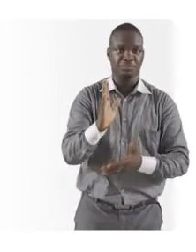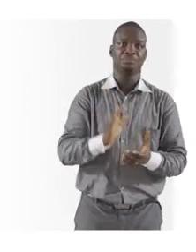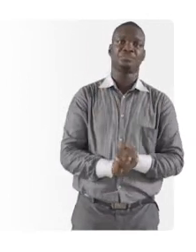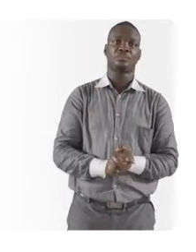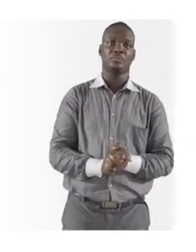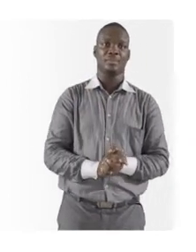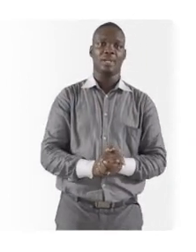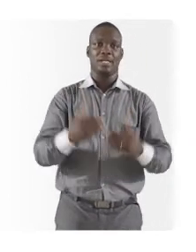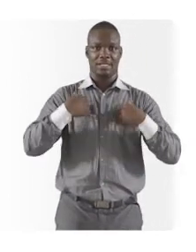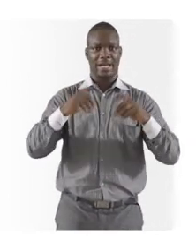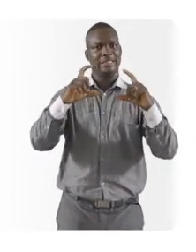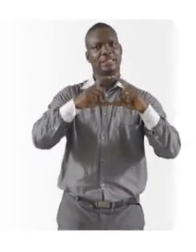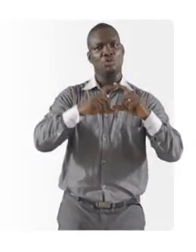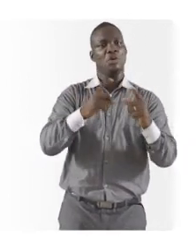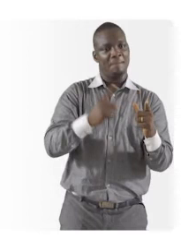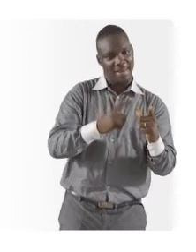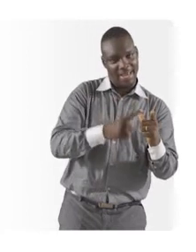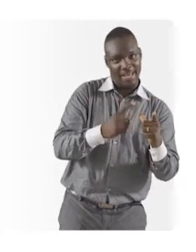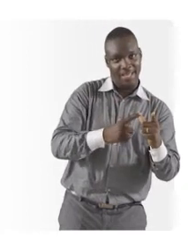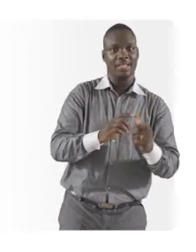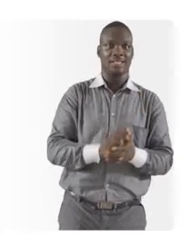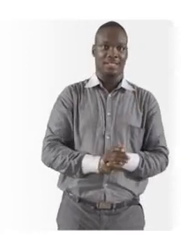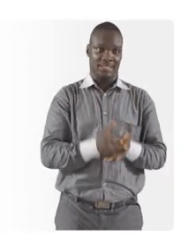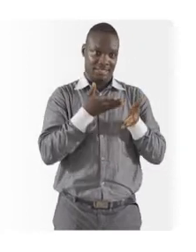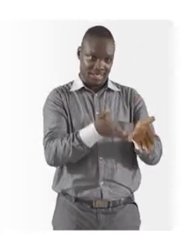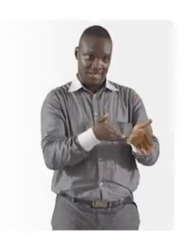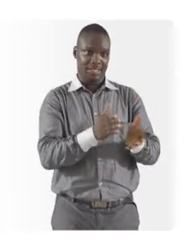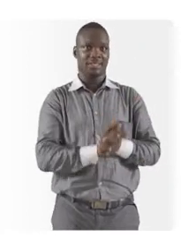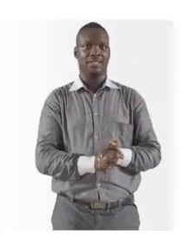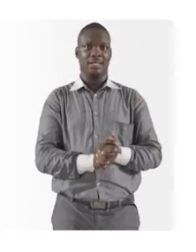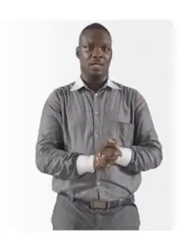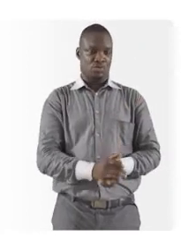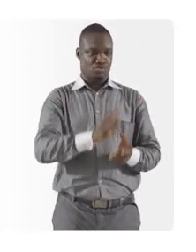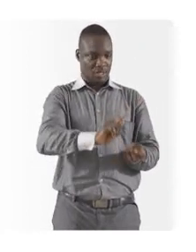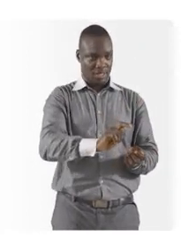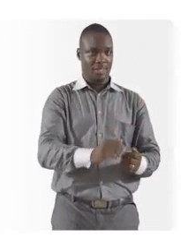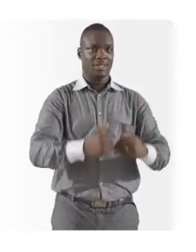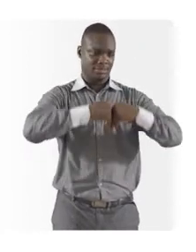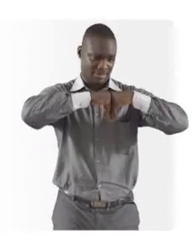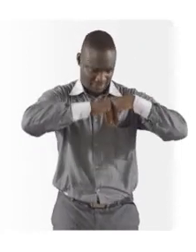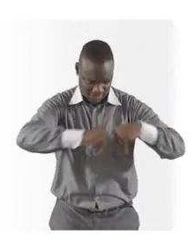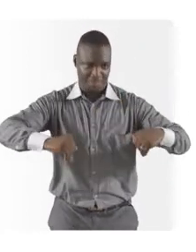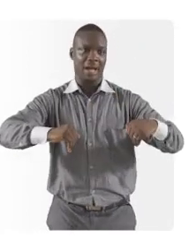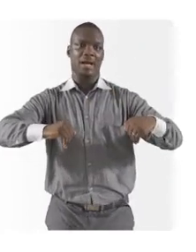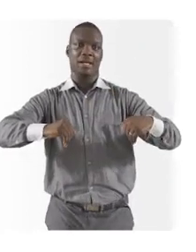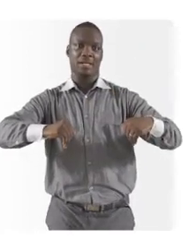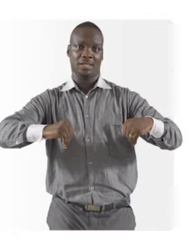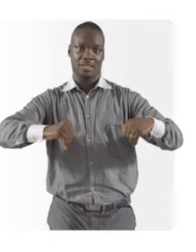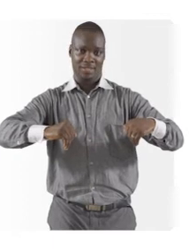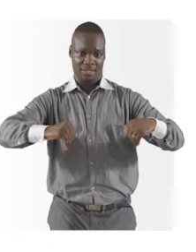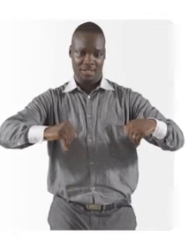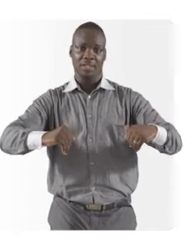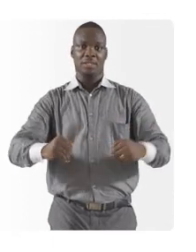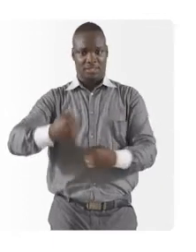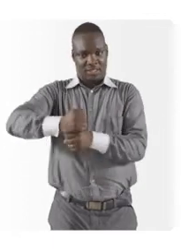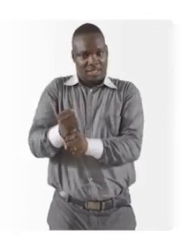La cellule mère des macrospores diploïdes subit une méiose pour donner